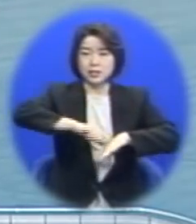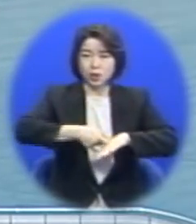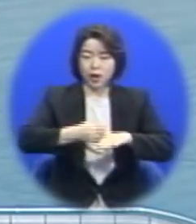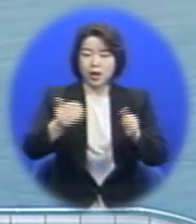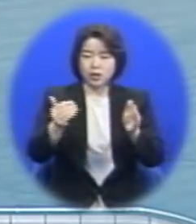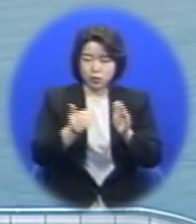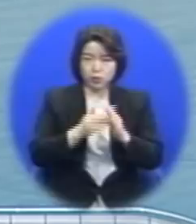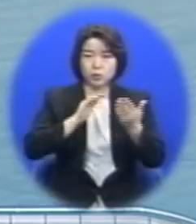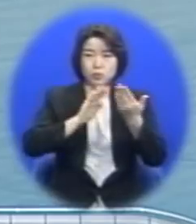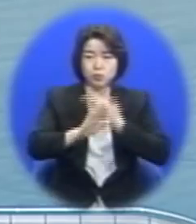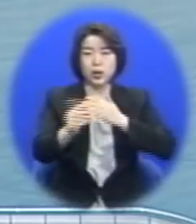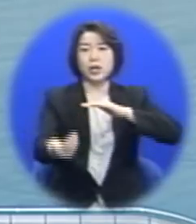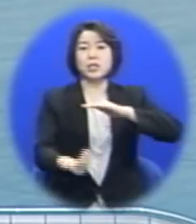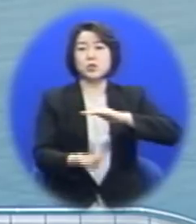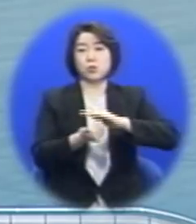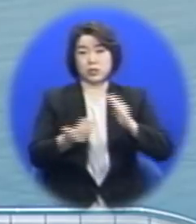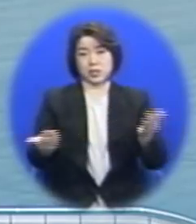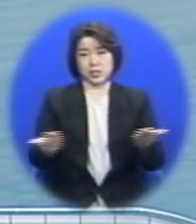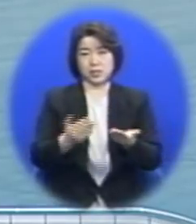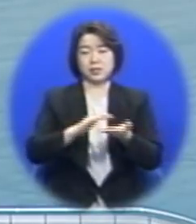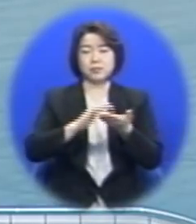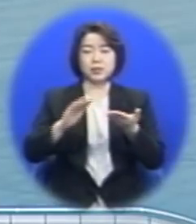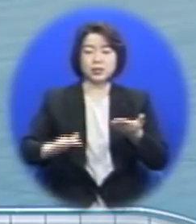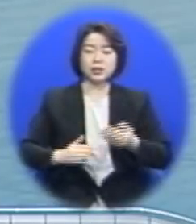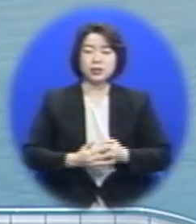난 다음에 이루어질 일입니다.